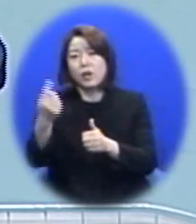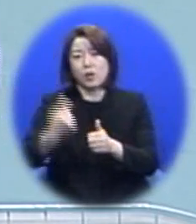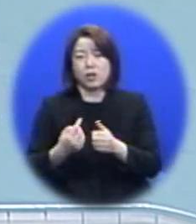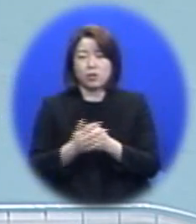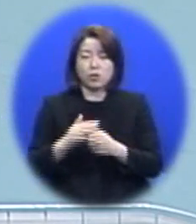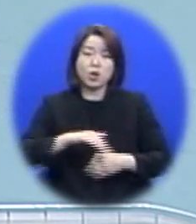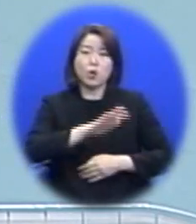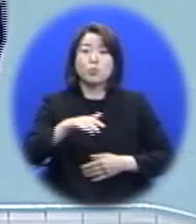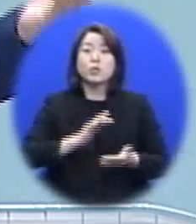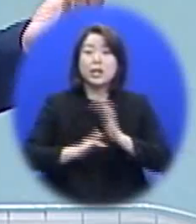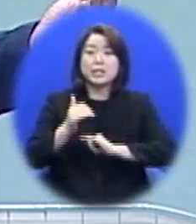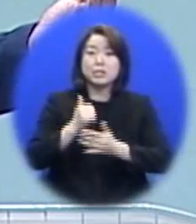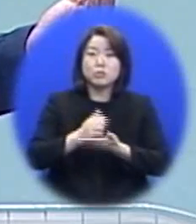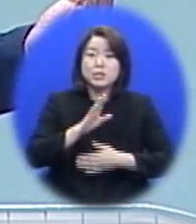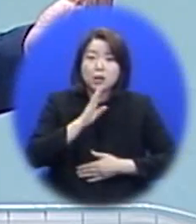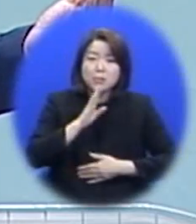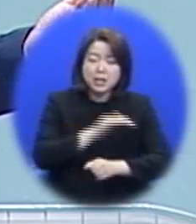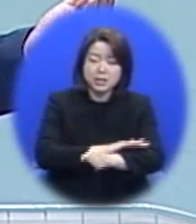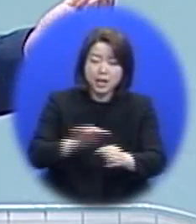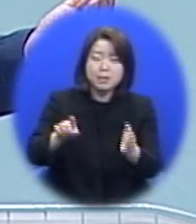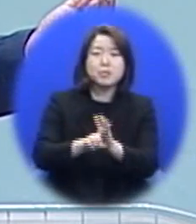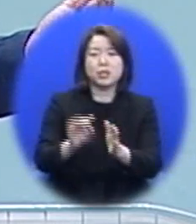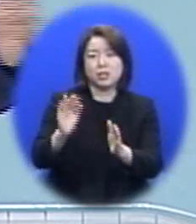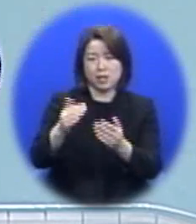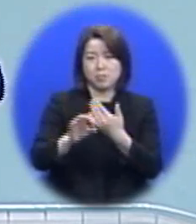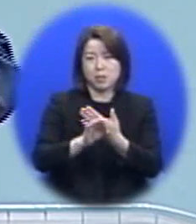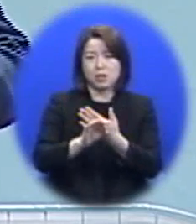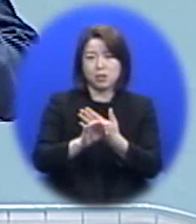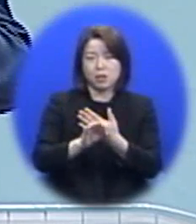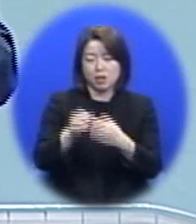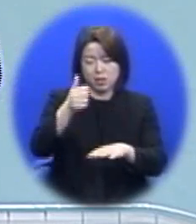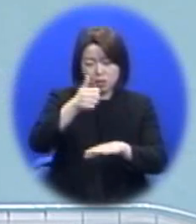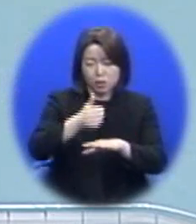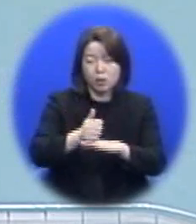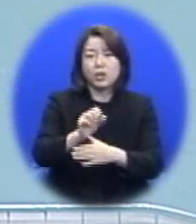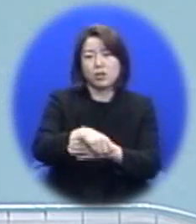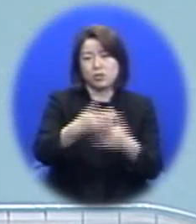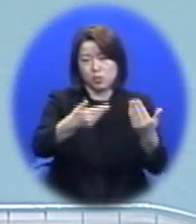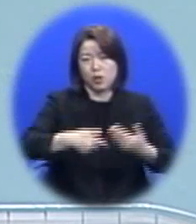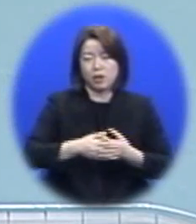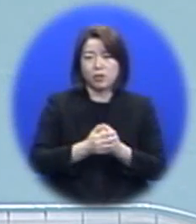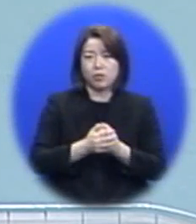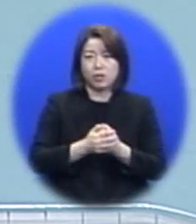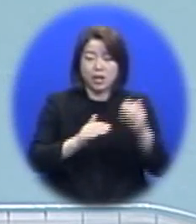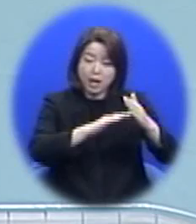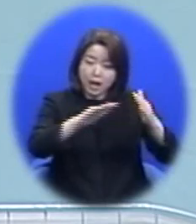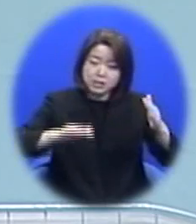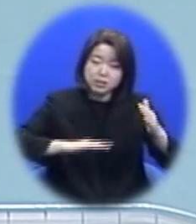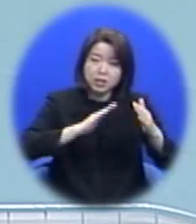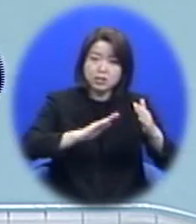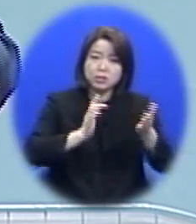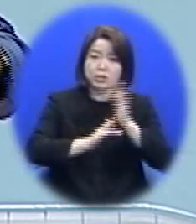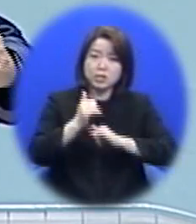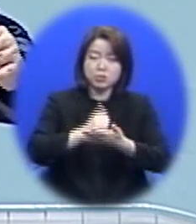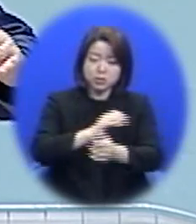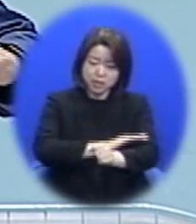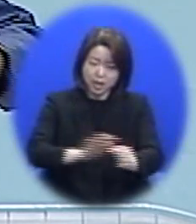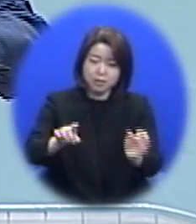우리가 예수님을 정말 진짜 믿게 되면 가정 안에서 정말 예수 믿고 살면